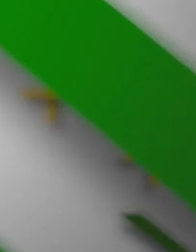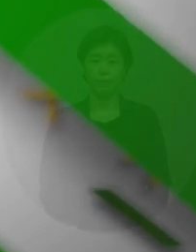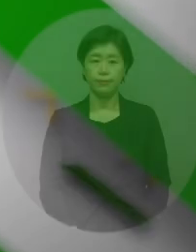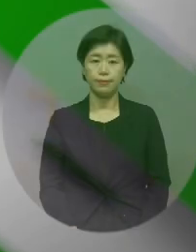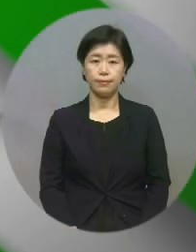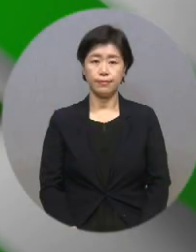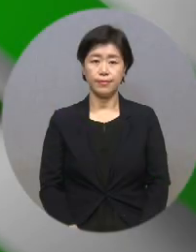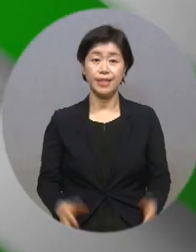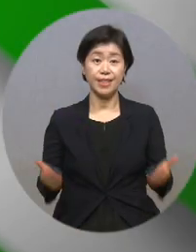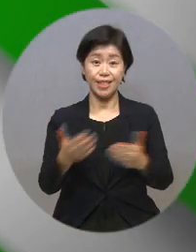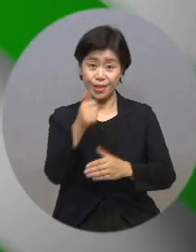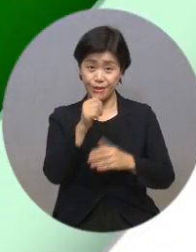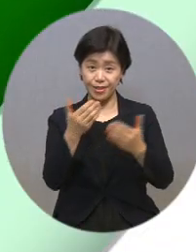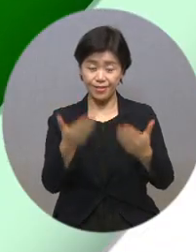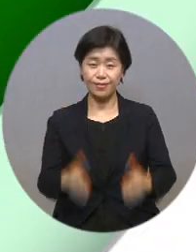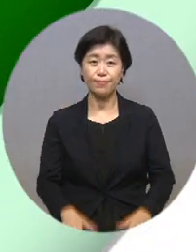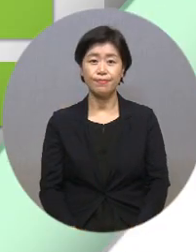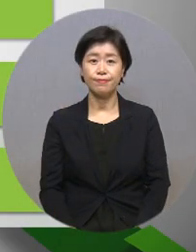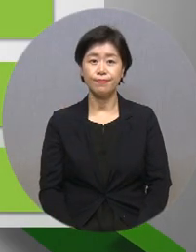오늘의 취업 정보입니다.